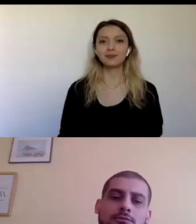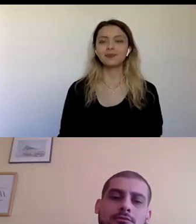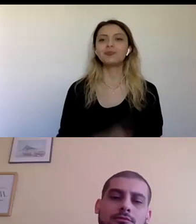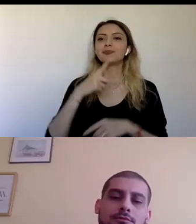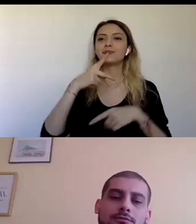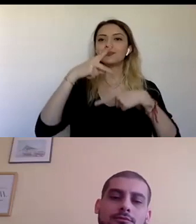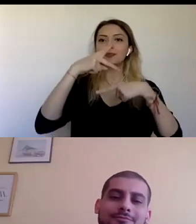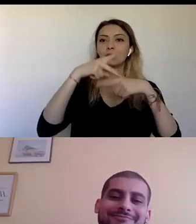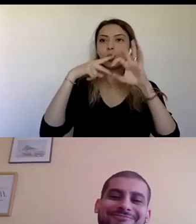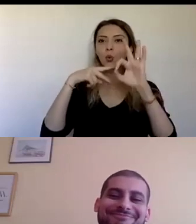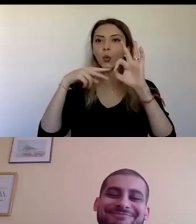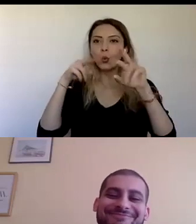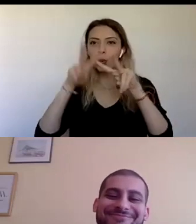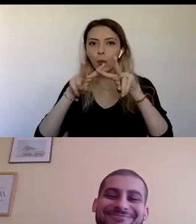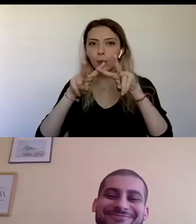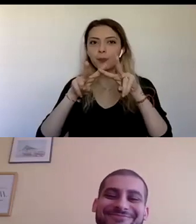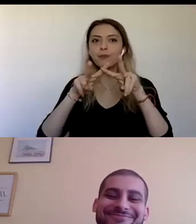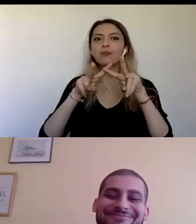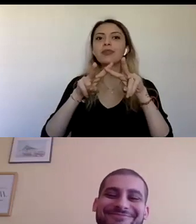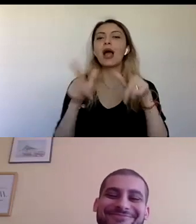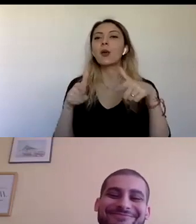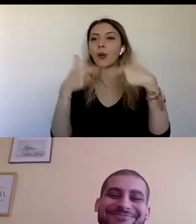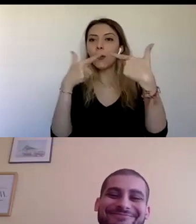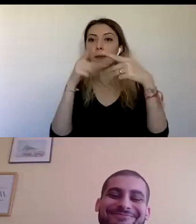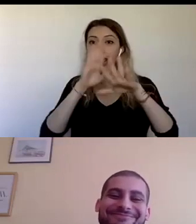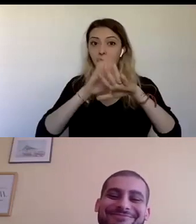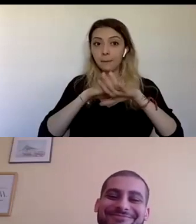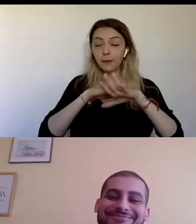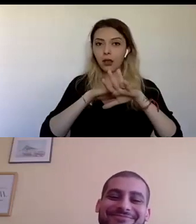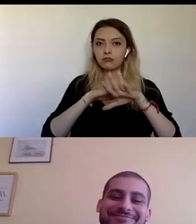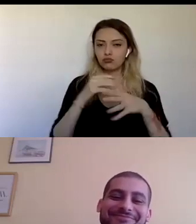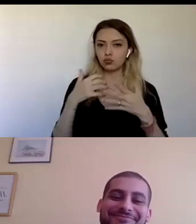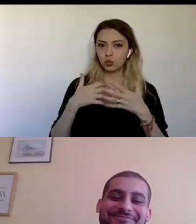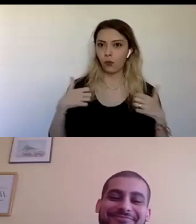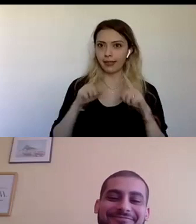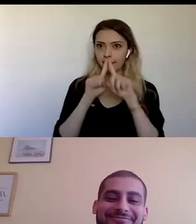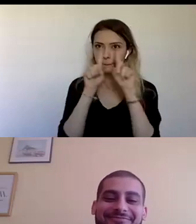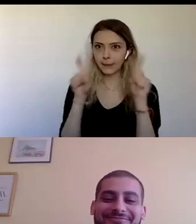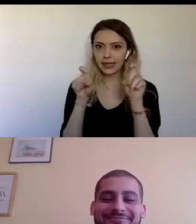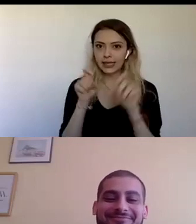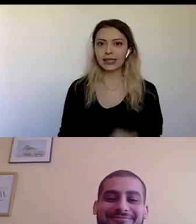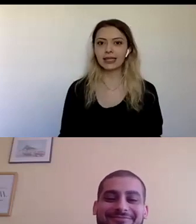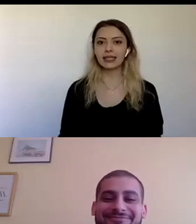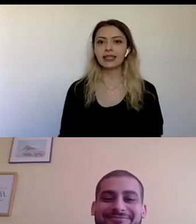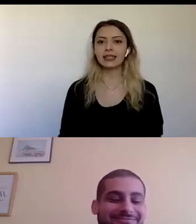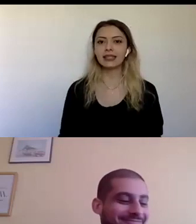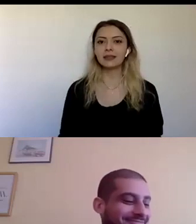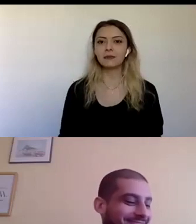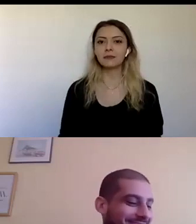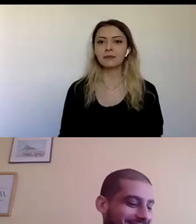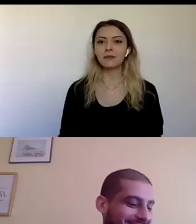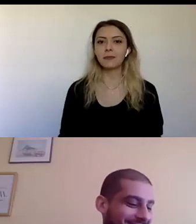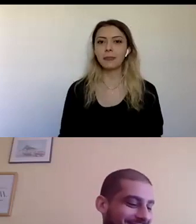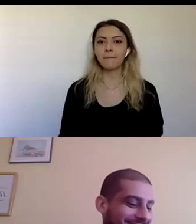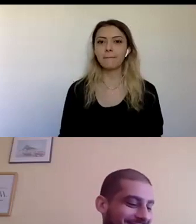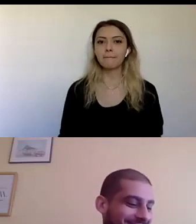da Arda'ya konuşmak için malzeme olsun diye sordum. Mesela sizce Zoom, yani şu anki webinar için kullandığımız araçla